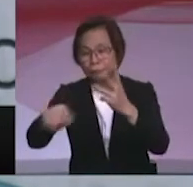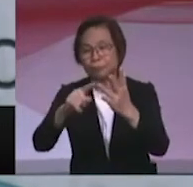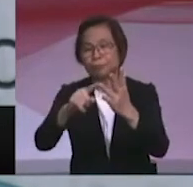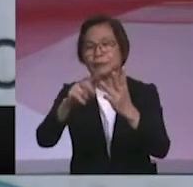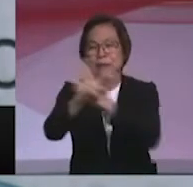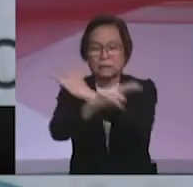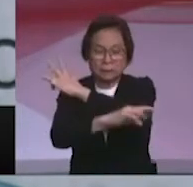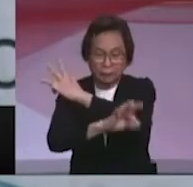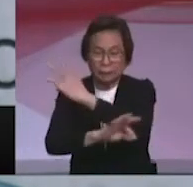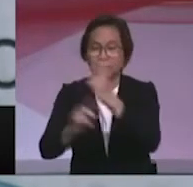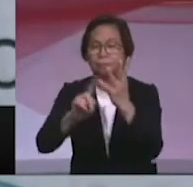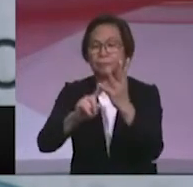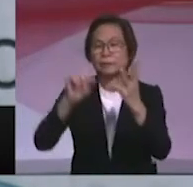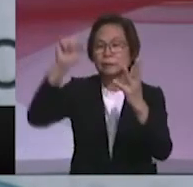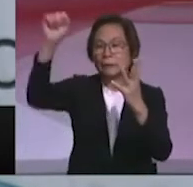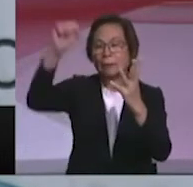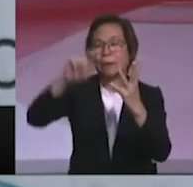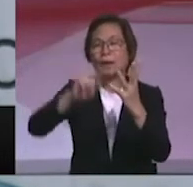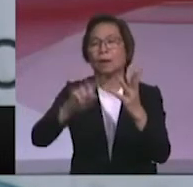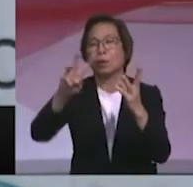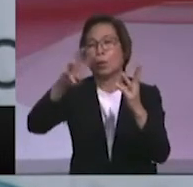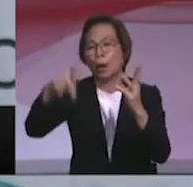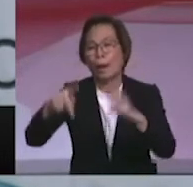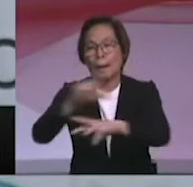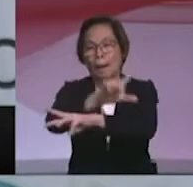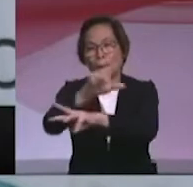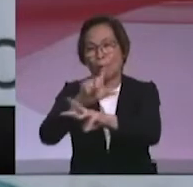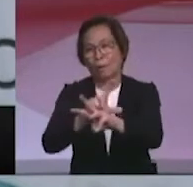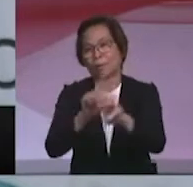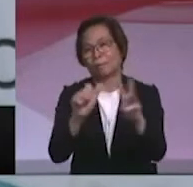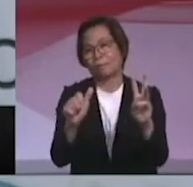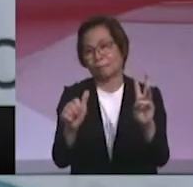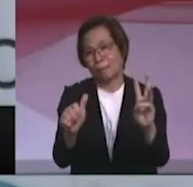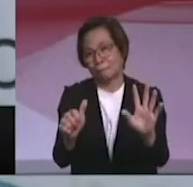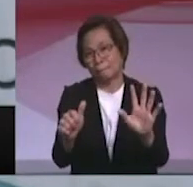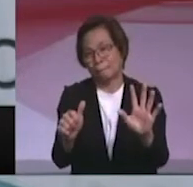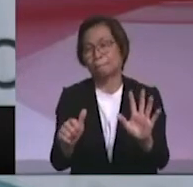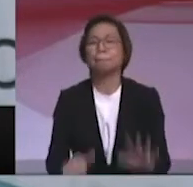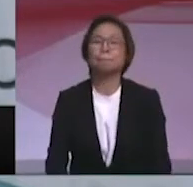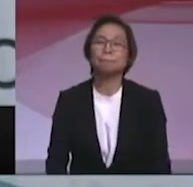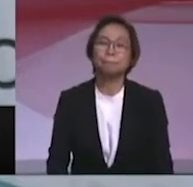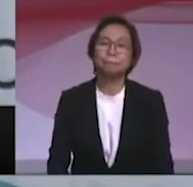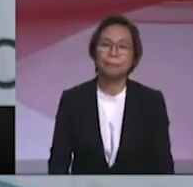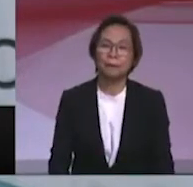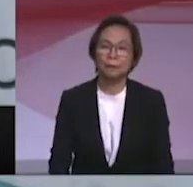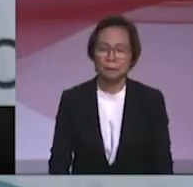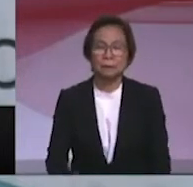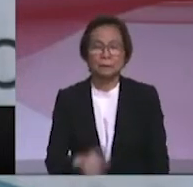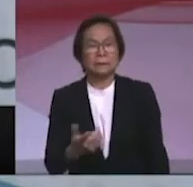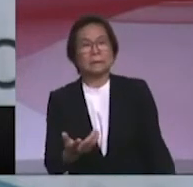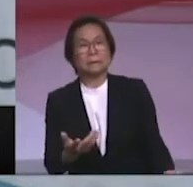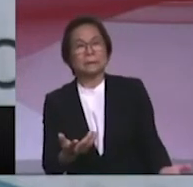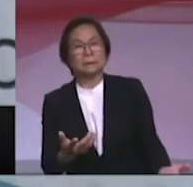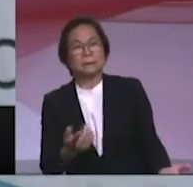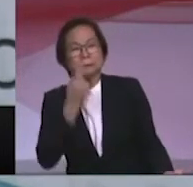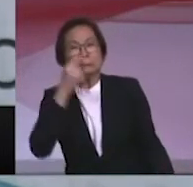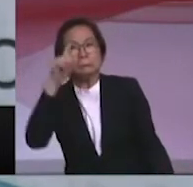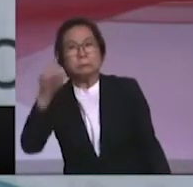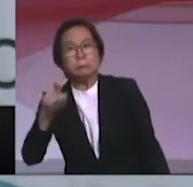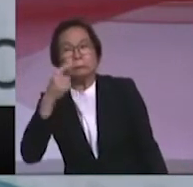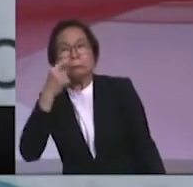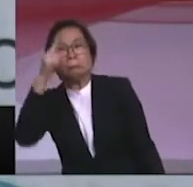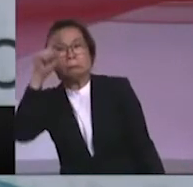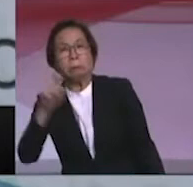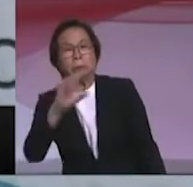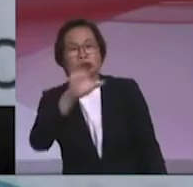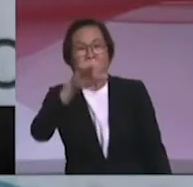Negeri Sembilan, Sabah dan Wilayah Persekutuan Labuan. Melihat kepada situasi ini, maka CPRC